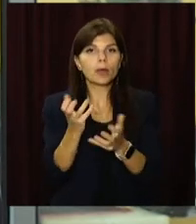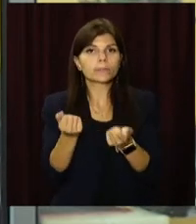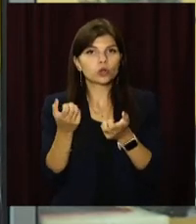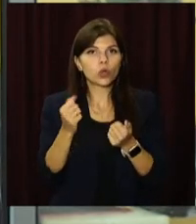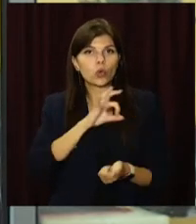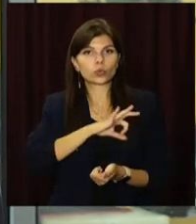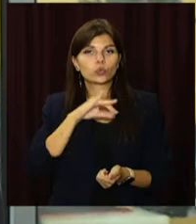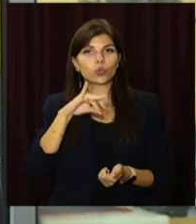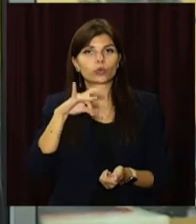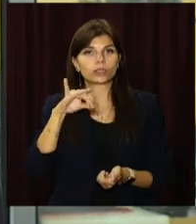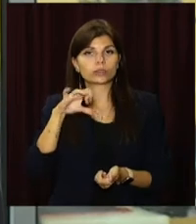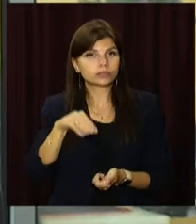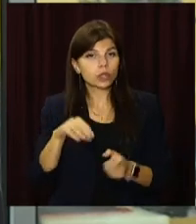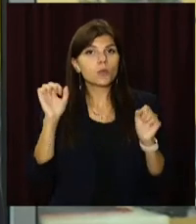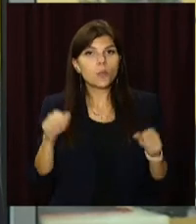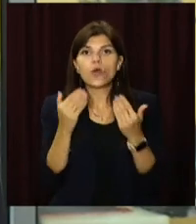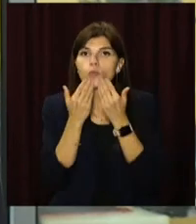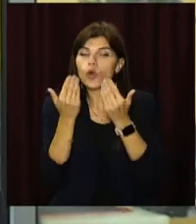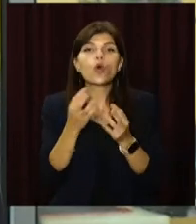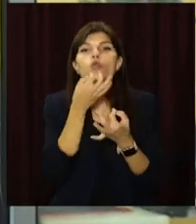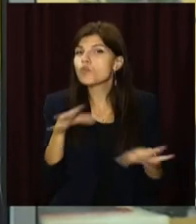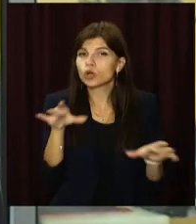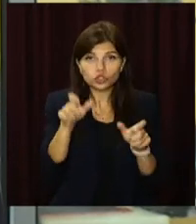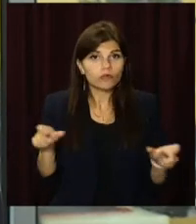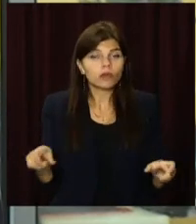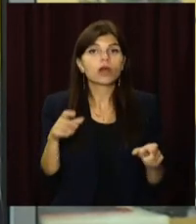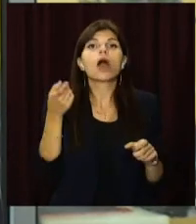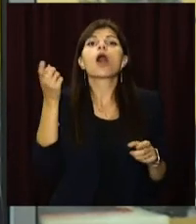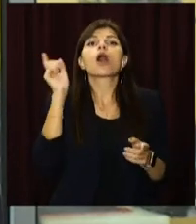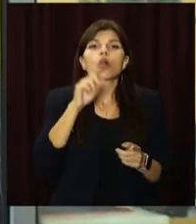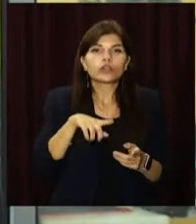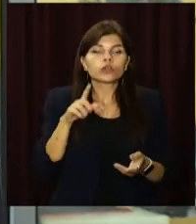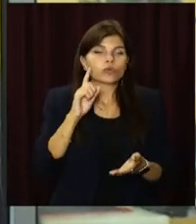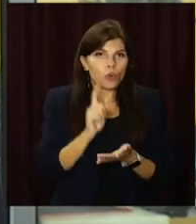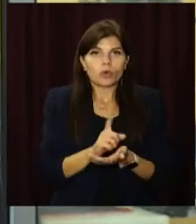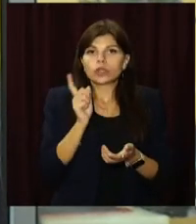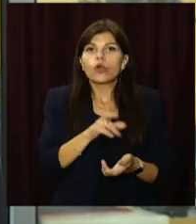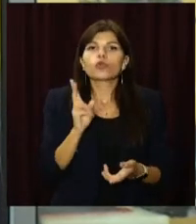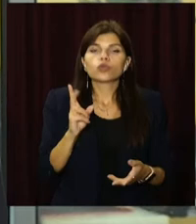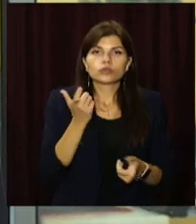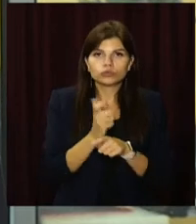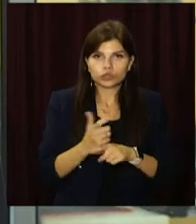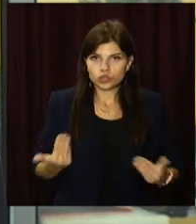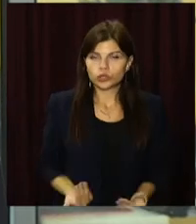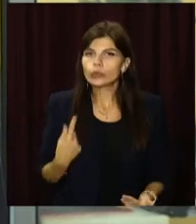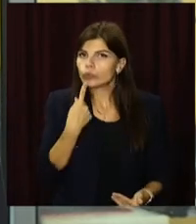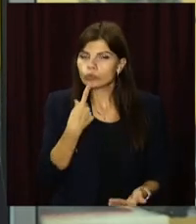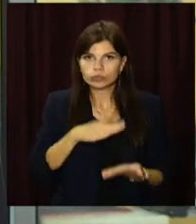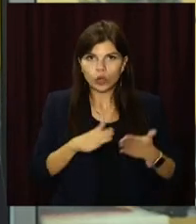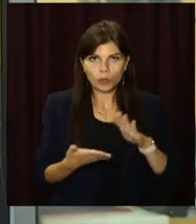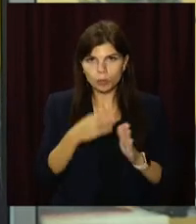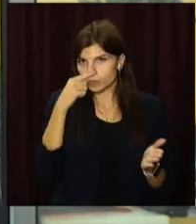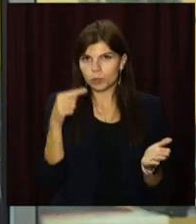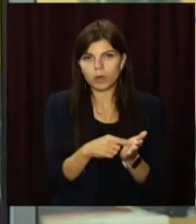юристи. Звернутися до них може будь-хто, а надто ті, хто опинився у складних життєвих обставинах. Як працюють у